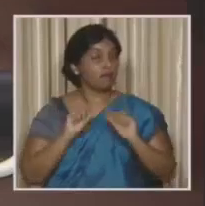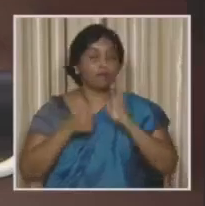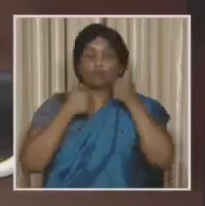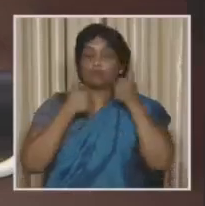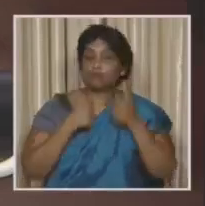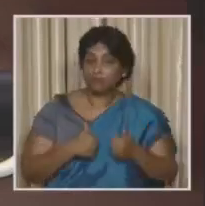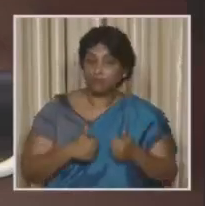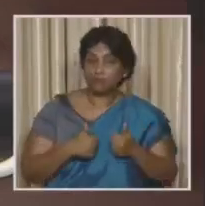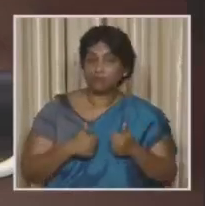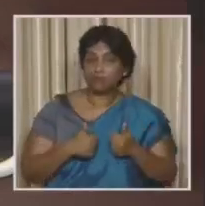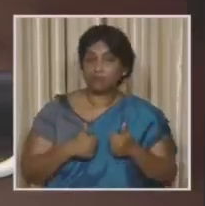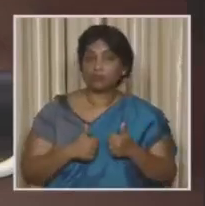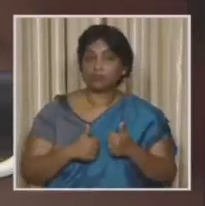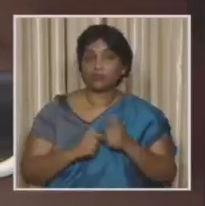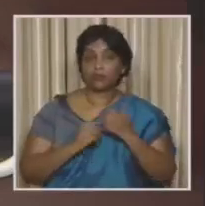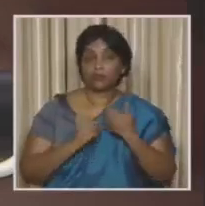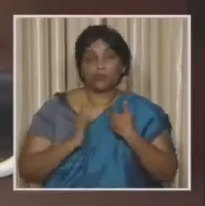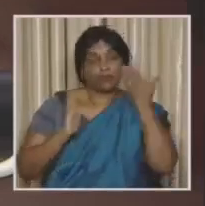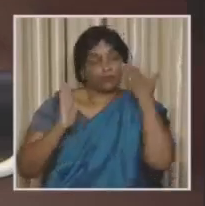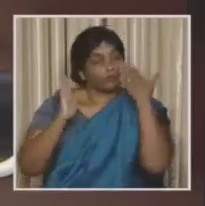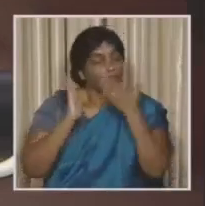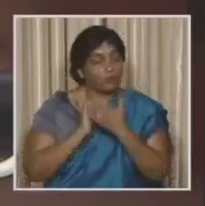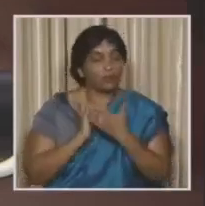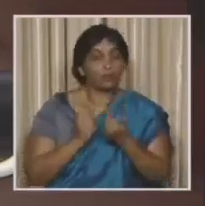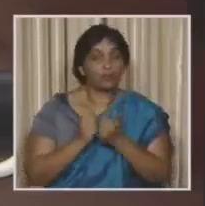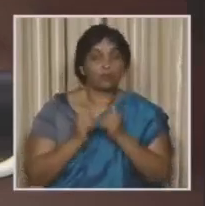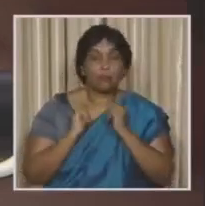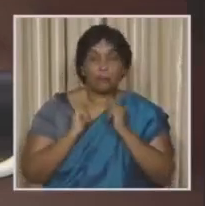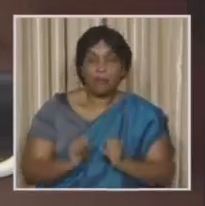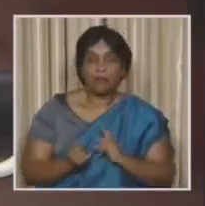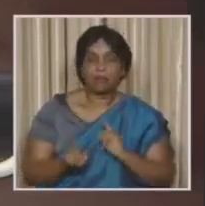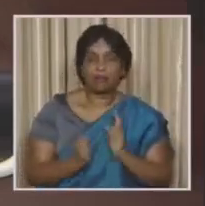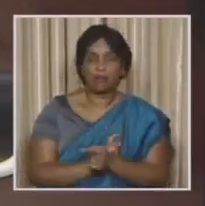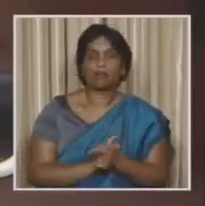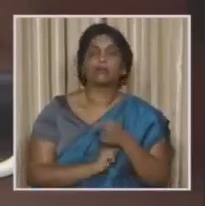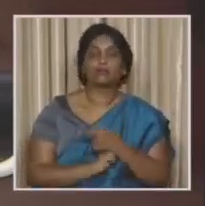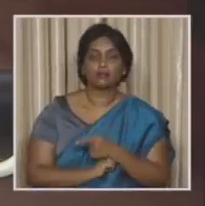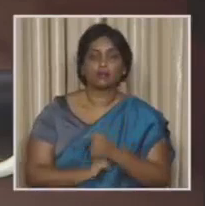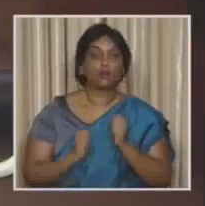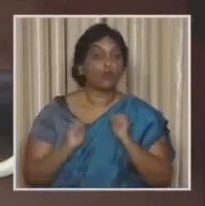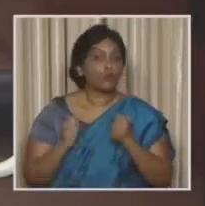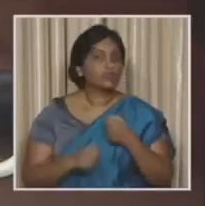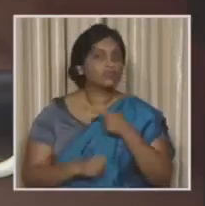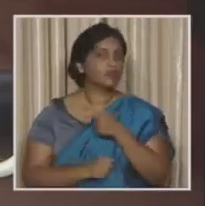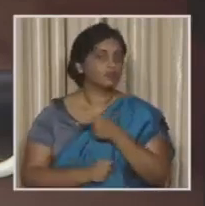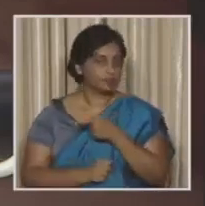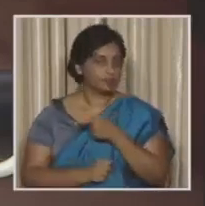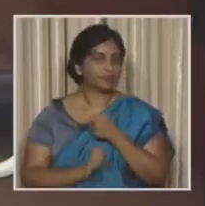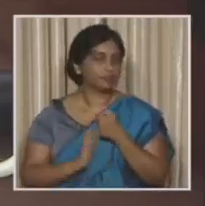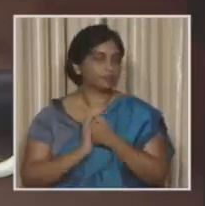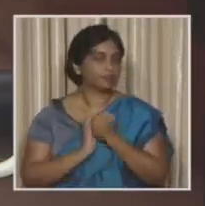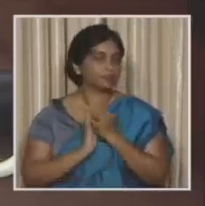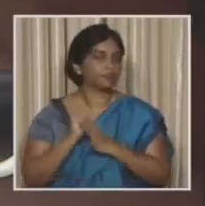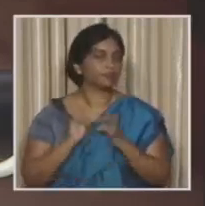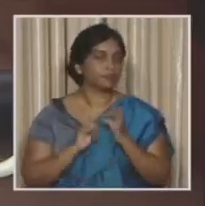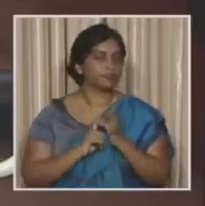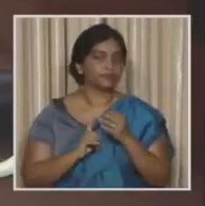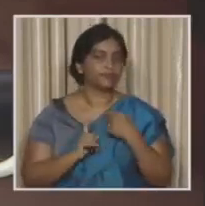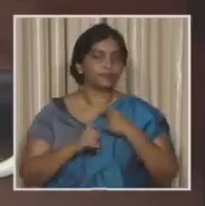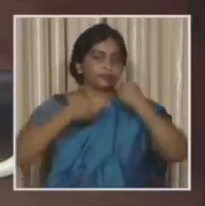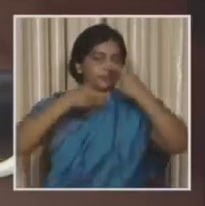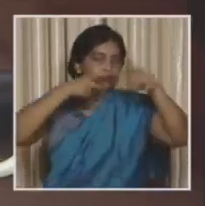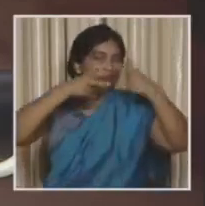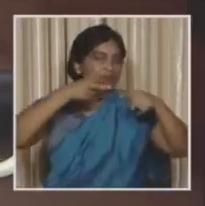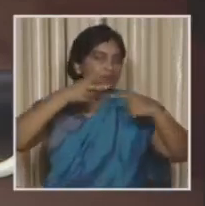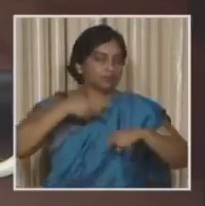වැදගත් අධ්‍යාත්මයන් ඇතුලේ තමගේ අපරාධය වසන් කර ගැනීම සඳහා දරන ප්‍රයත්නයන් තමයි තිබෙන්නේ. ගරු මන්ත්‍රීතුමනි, මම එකින් එක පැහැදිලි